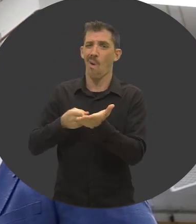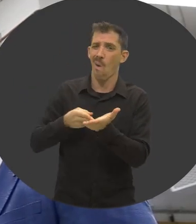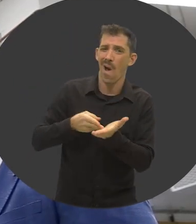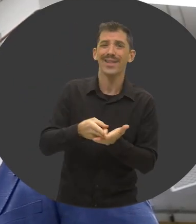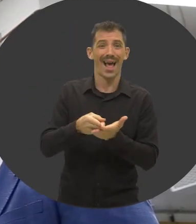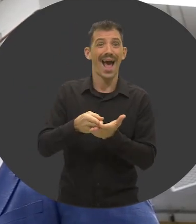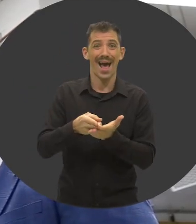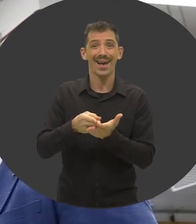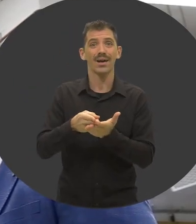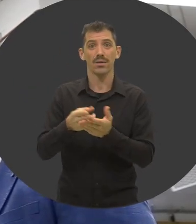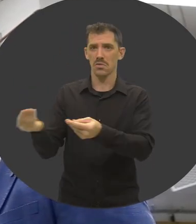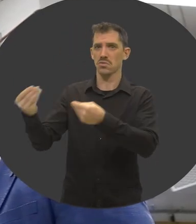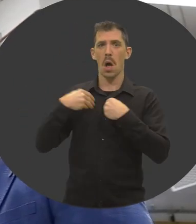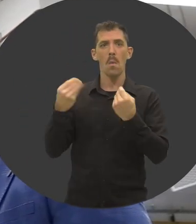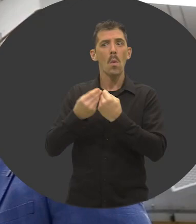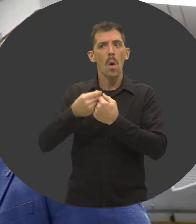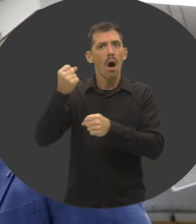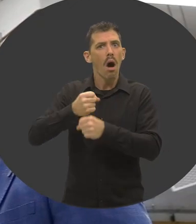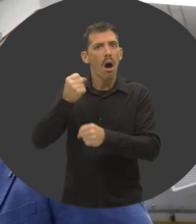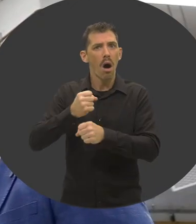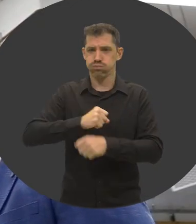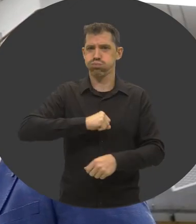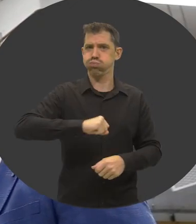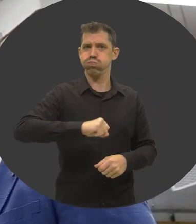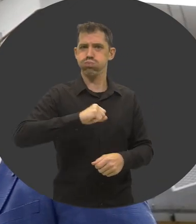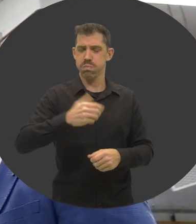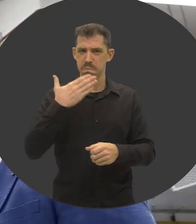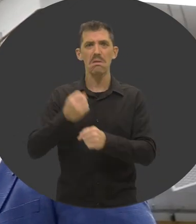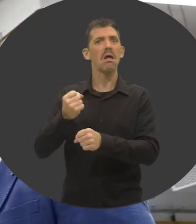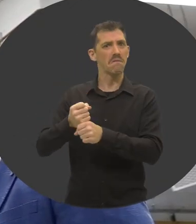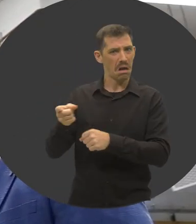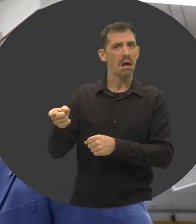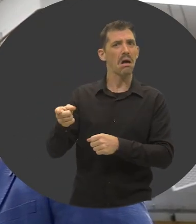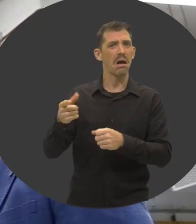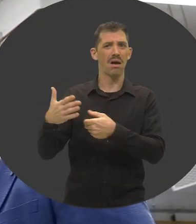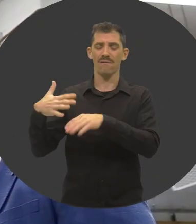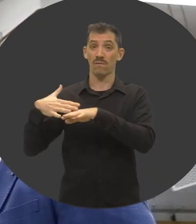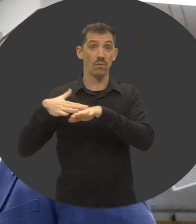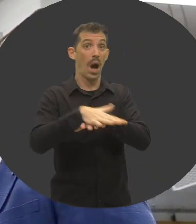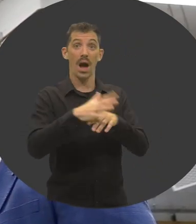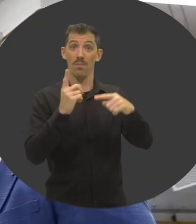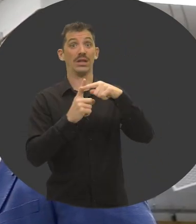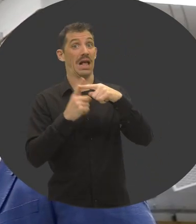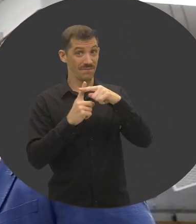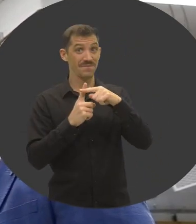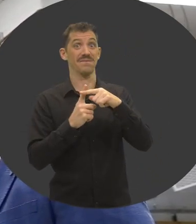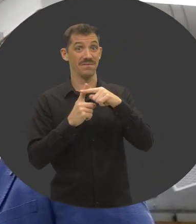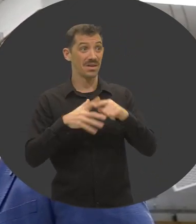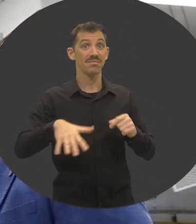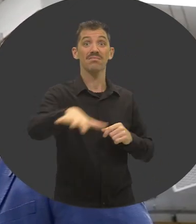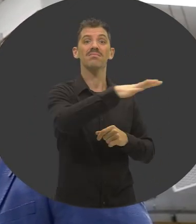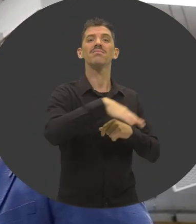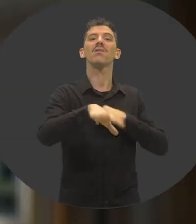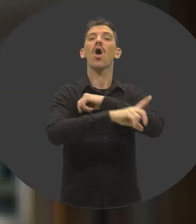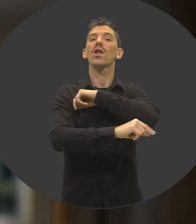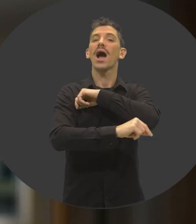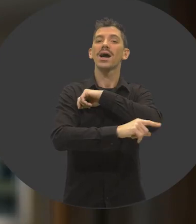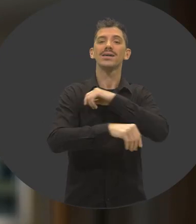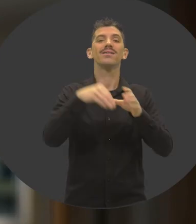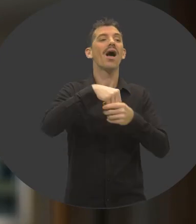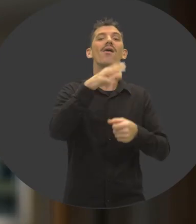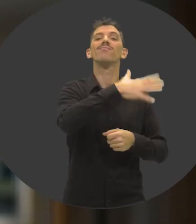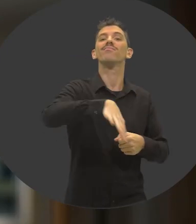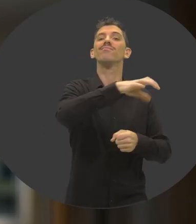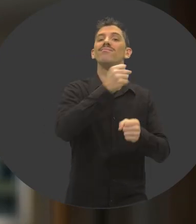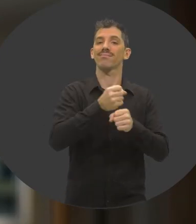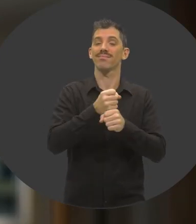sur le spectre autisme, ils sont extrêmement fiables, honnêtes. Ils amènent une bonne productivité au travail. Ils ont